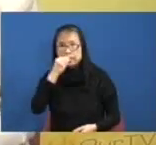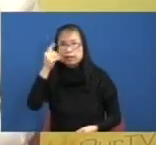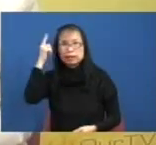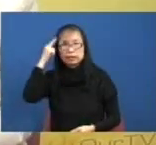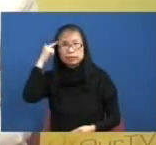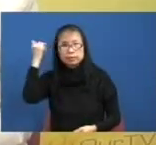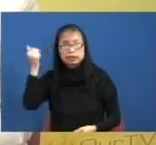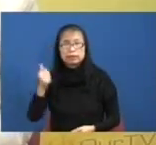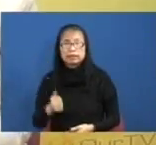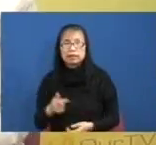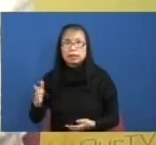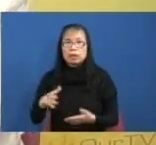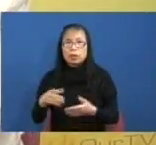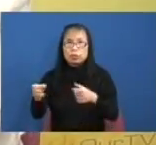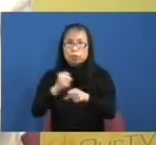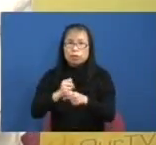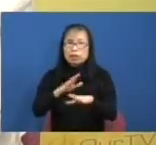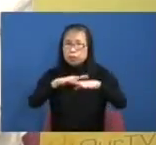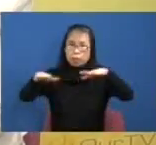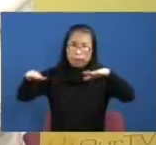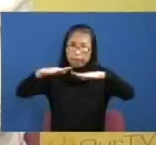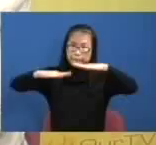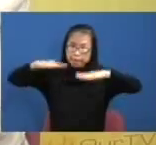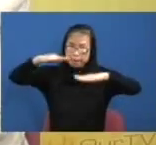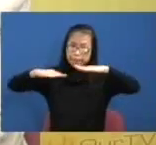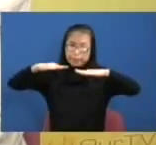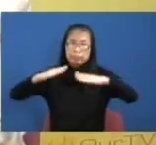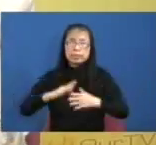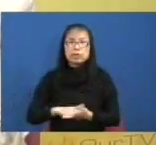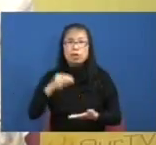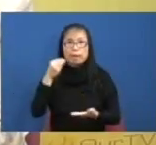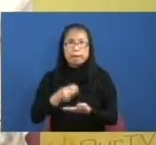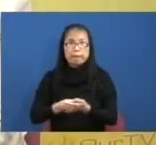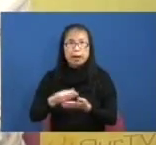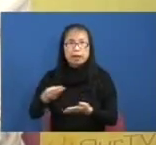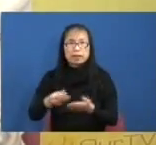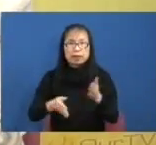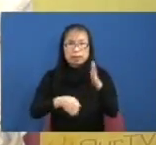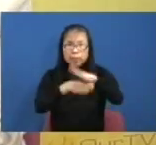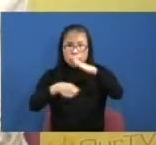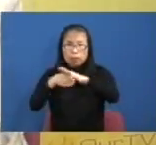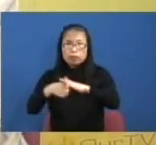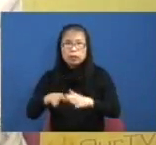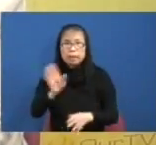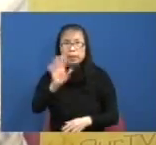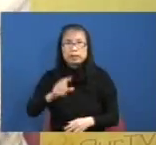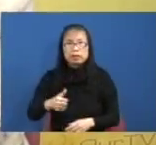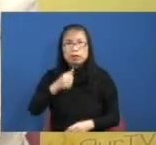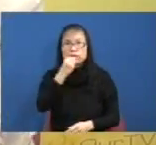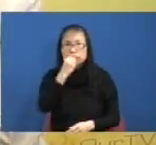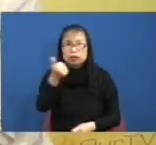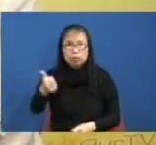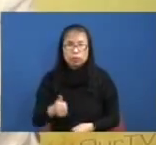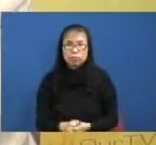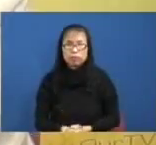咪要做少少嘢咯？點去平衡翻咯？係嘛？即係唔通買唔起鋪？就唔係一個好食肆咩？係咪個個老